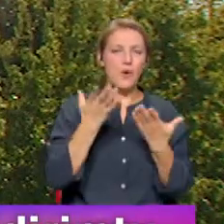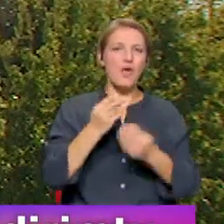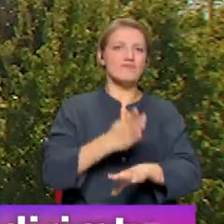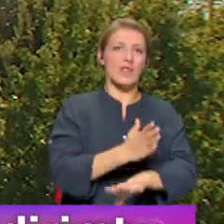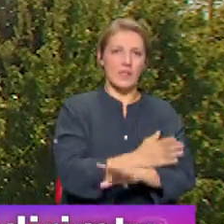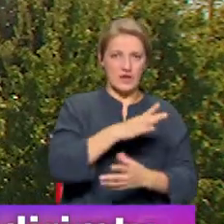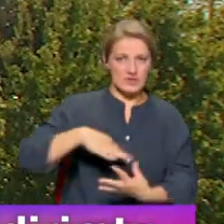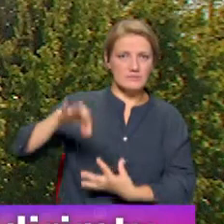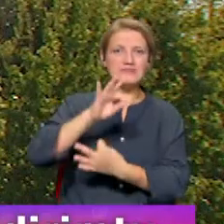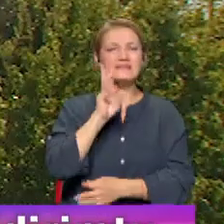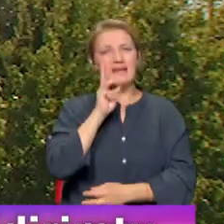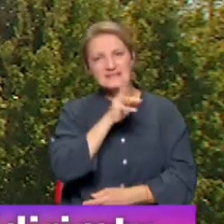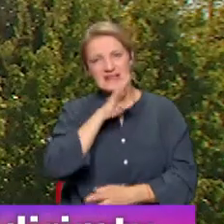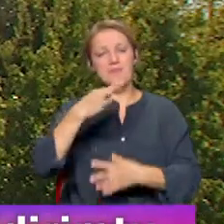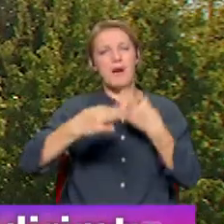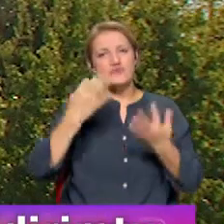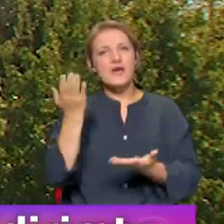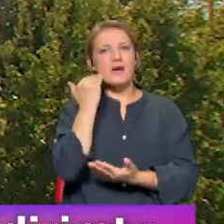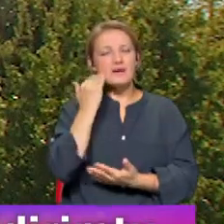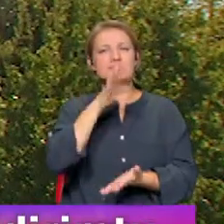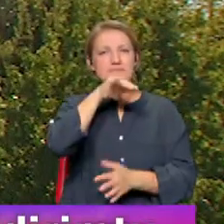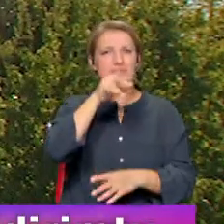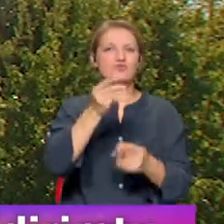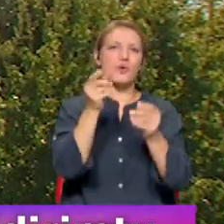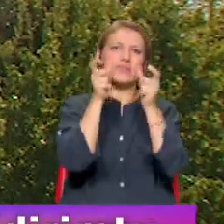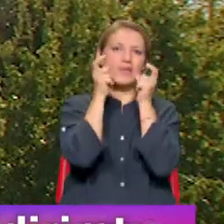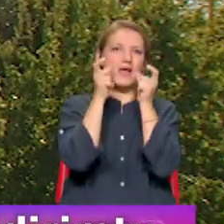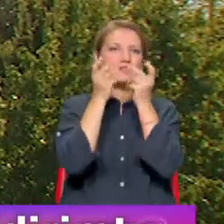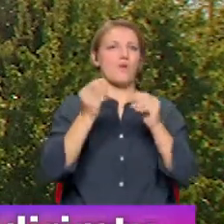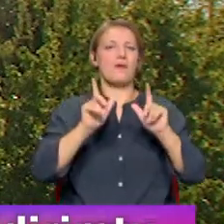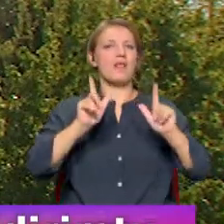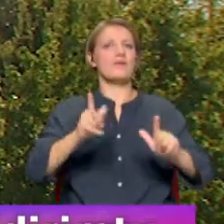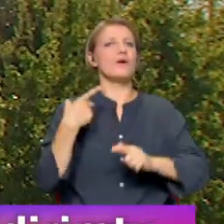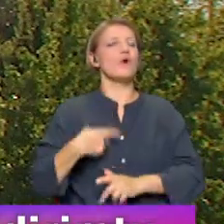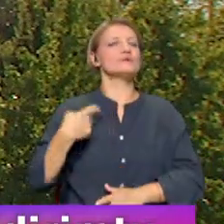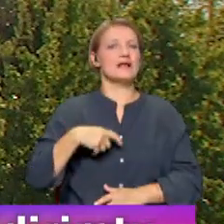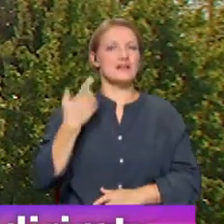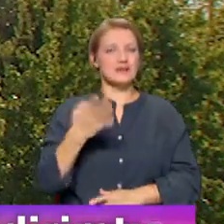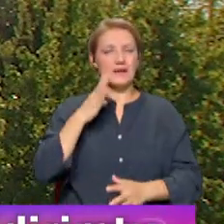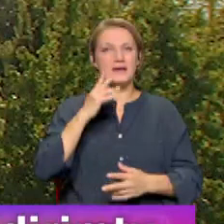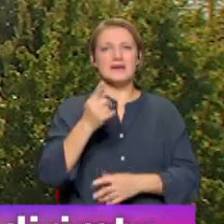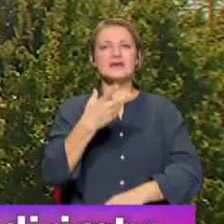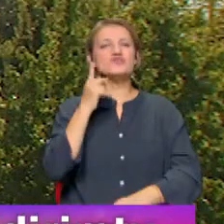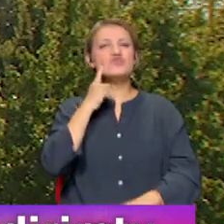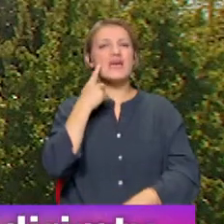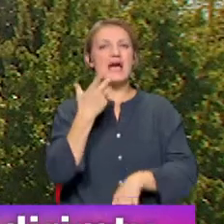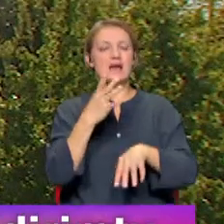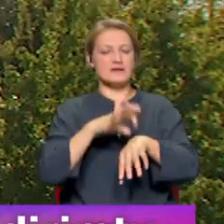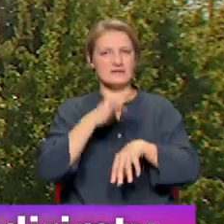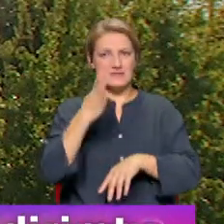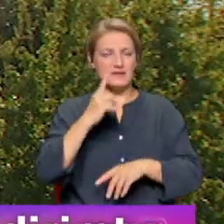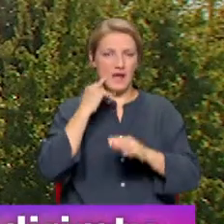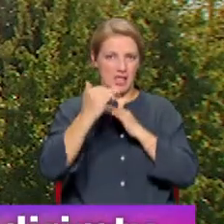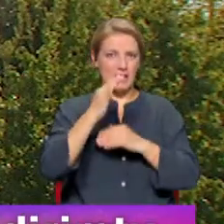olan vatandaşlarımız teyzelerimiz ve amcalarımız çok ama çok dikkatli olmalı özellikle insülin hastası Şeker hastası